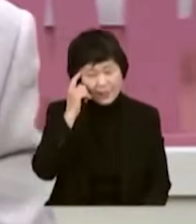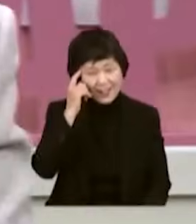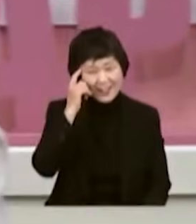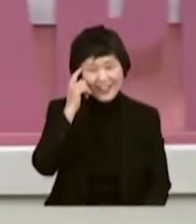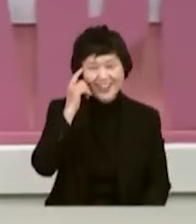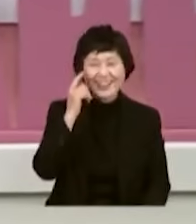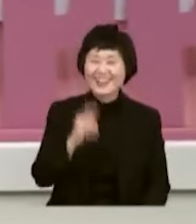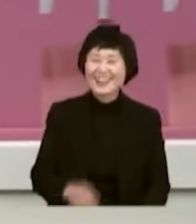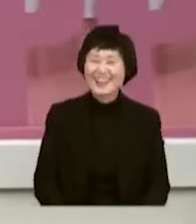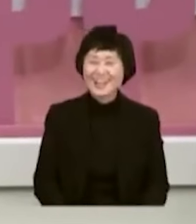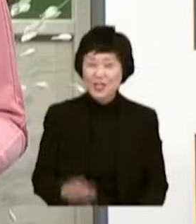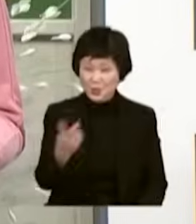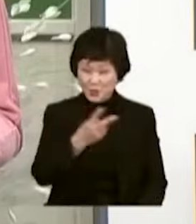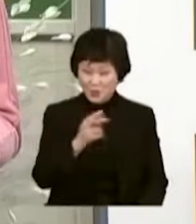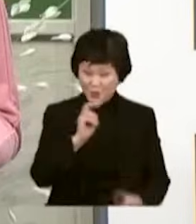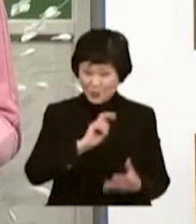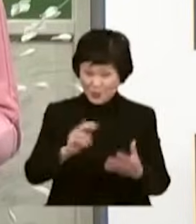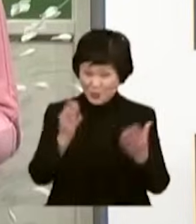왜 의미 안 맞아요.